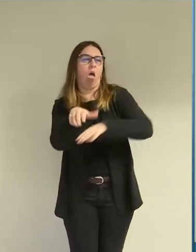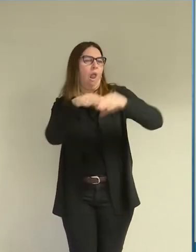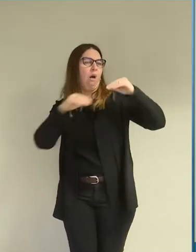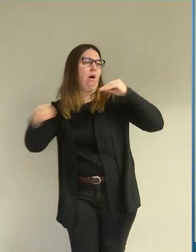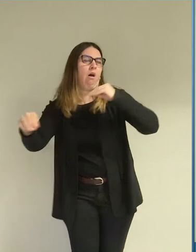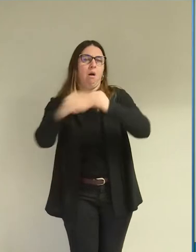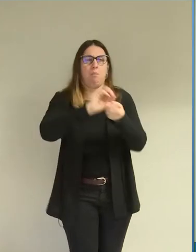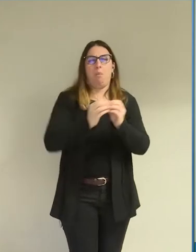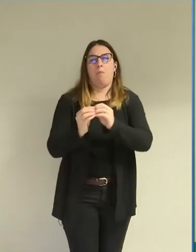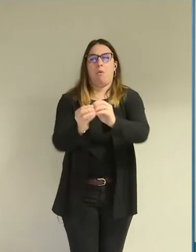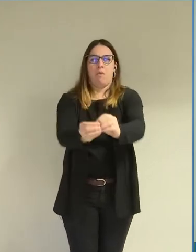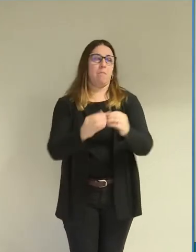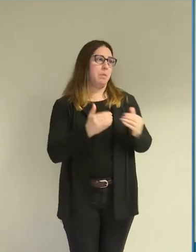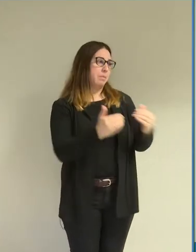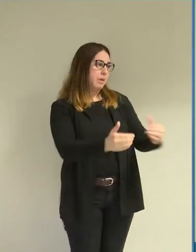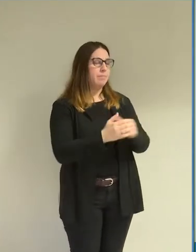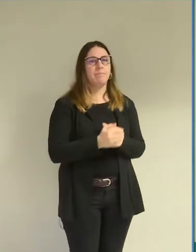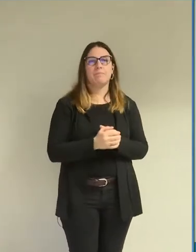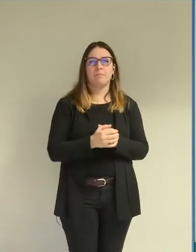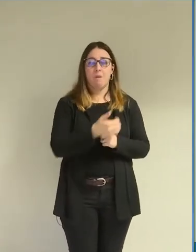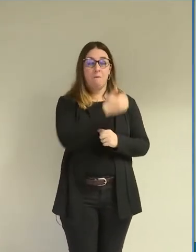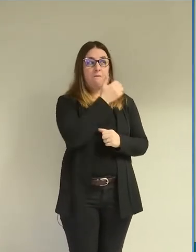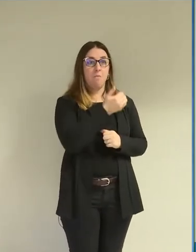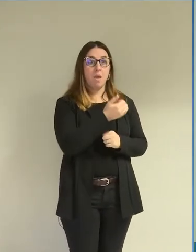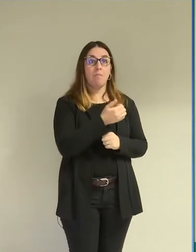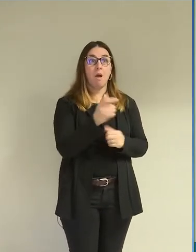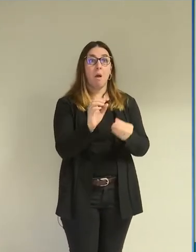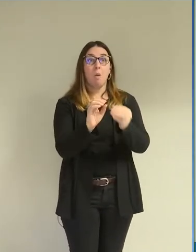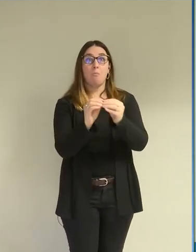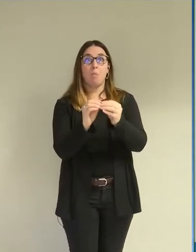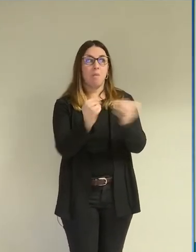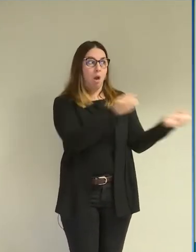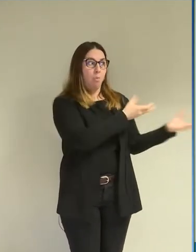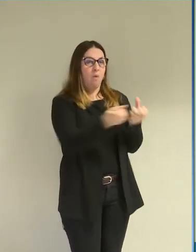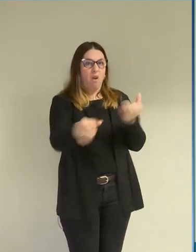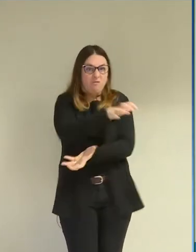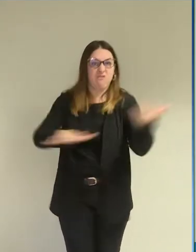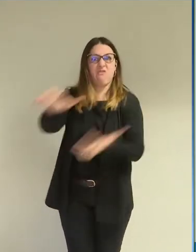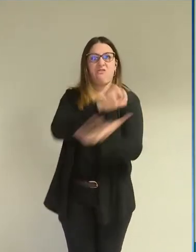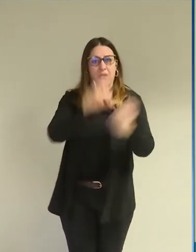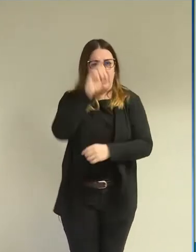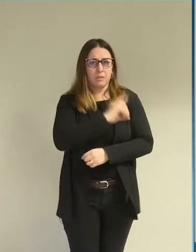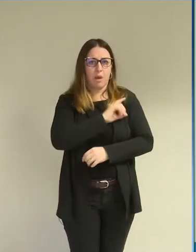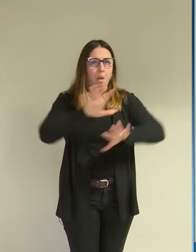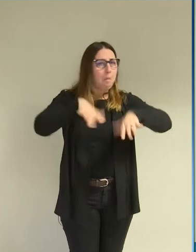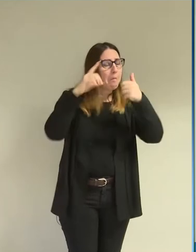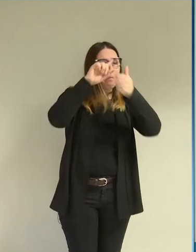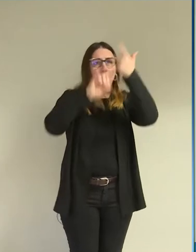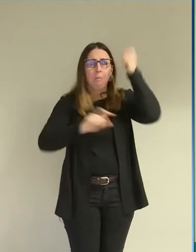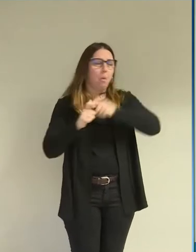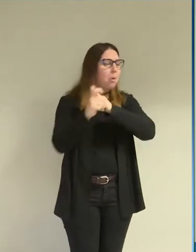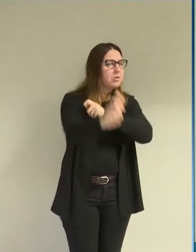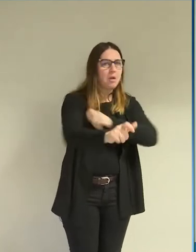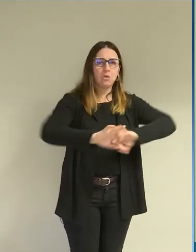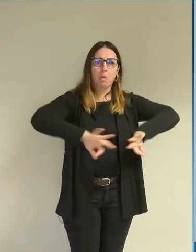l'affût systématique des moindres braise sur lesquels allait souffler peu importe lesquels peu importe les conséquences peu